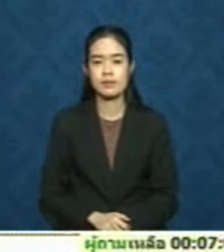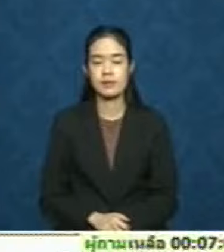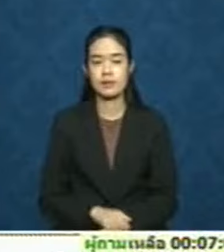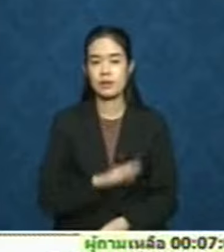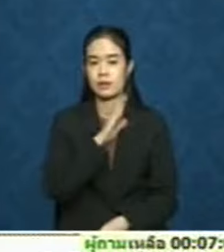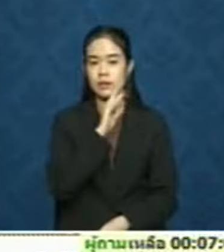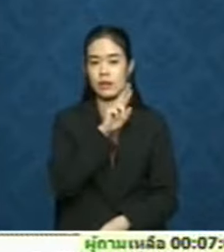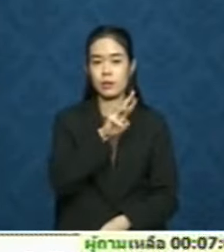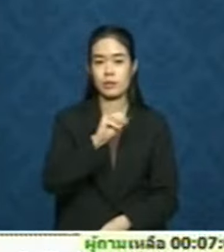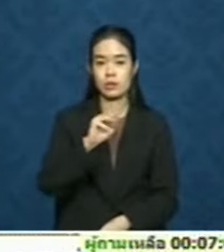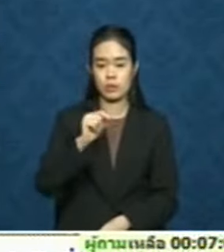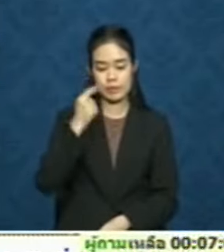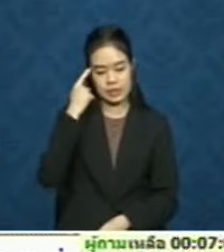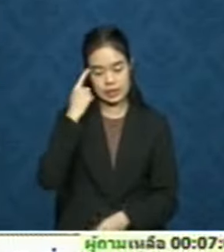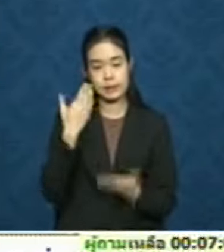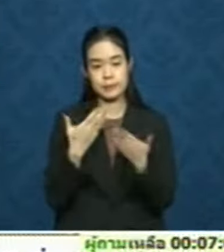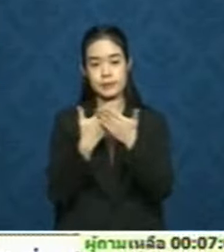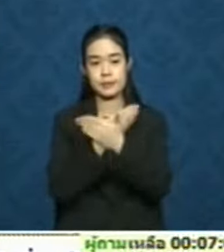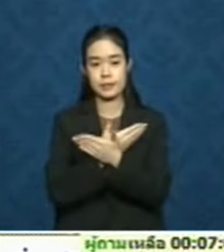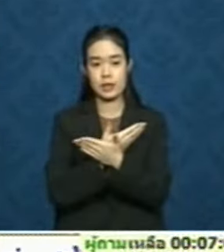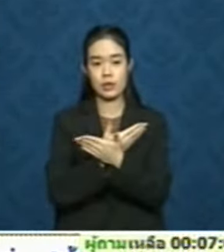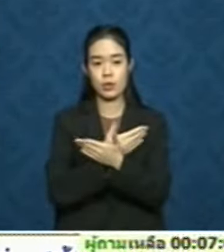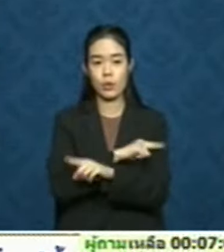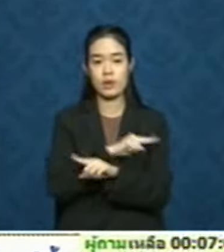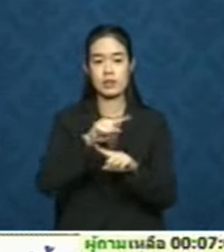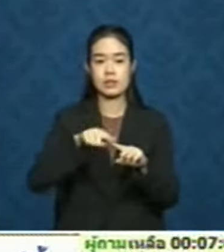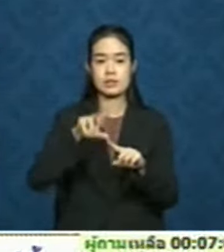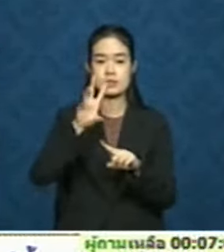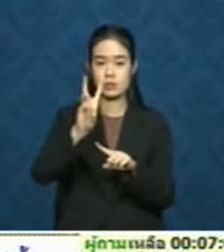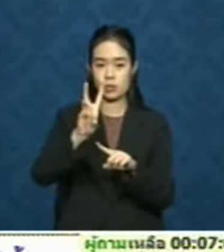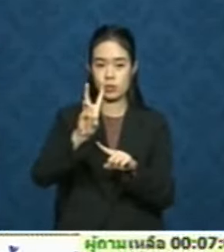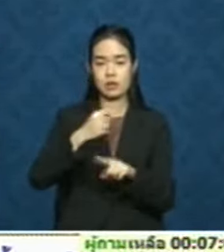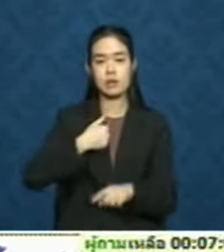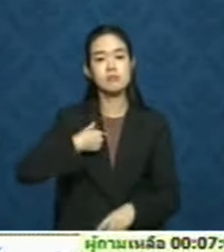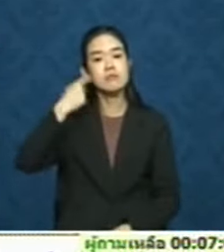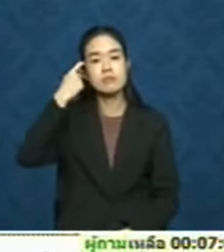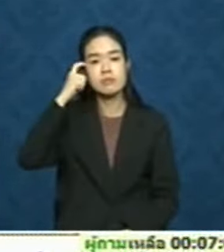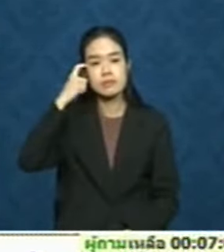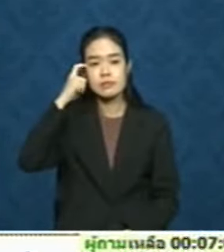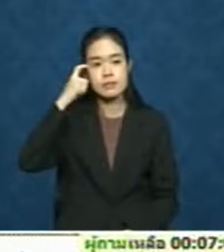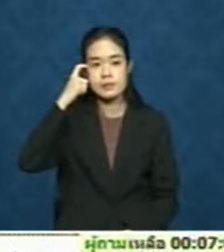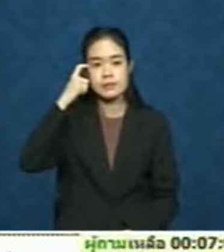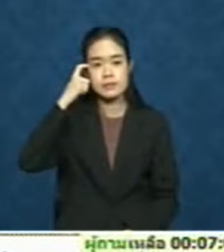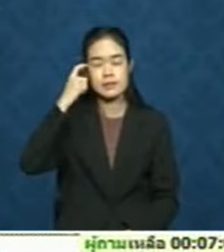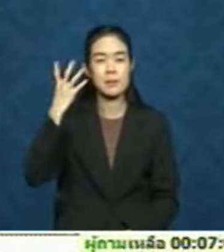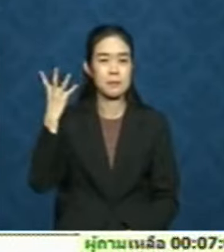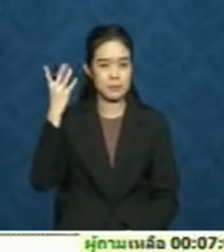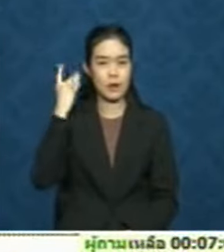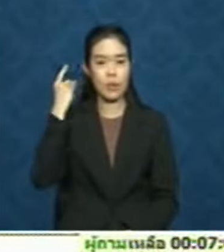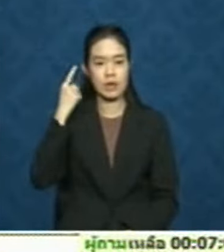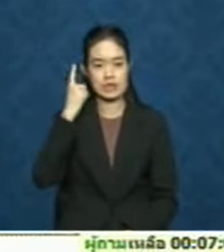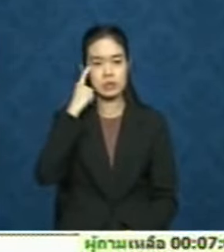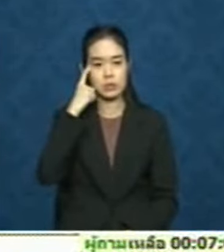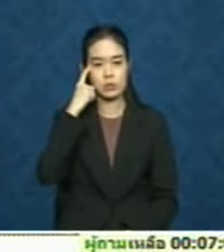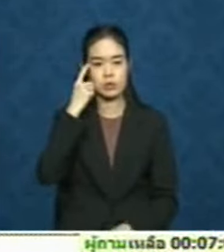รัฐมนตรีได้เปลี่ยนแปลงมาในวันที่6ผมเองก็ไม่ทราบเลยครับผมทราบเมื่อวานนี้เองว่ารัฐมนตรีได้เปลี่ยน